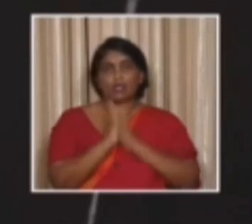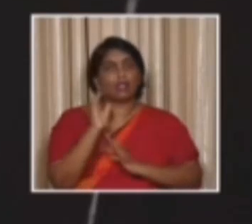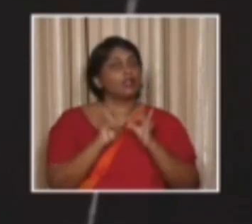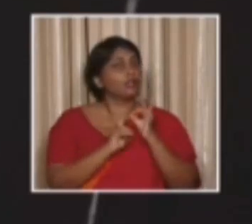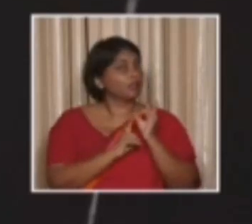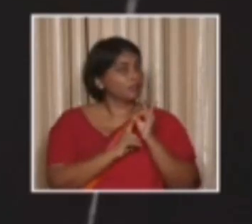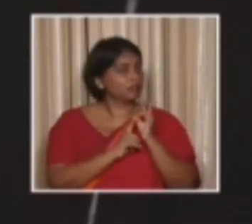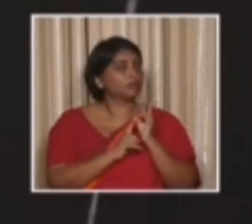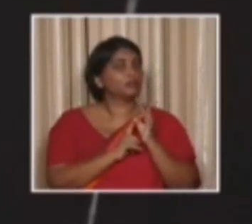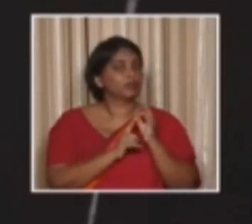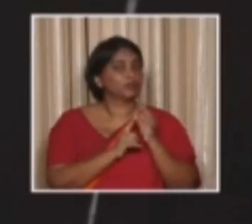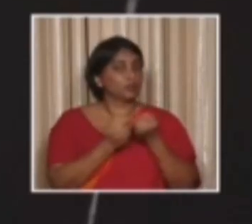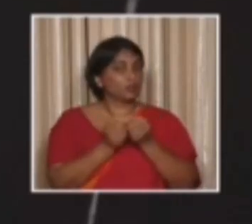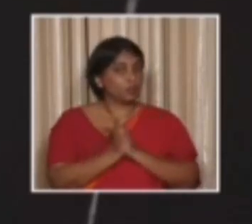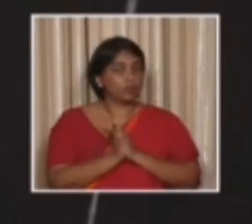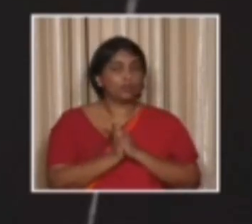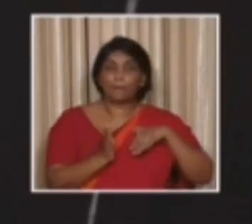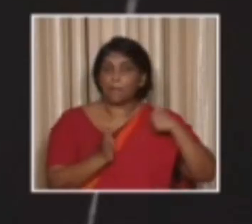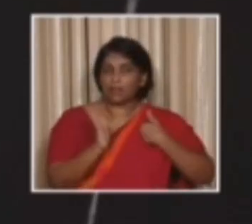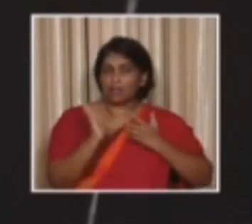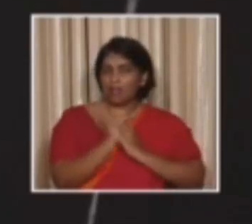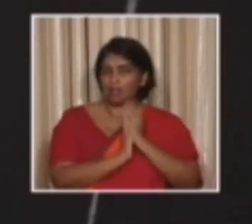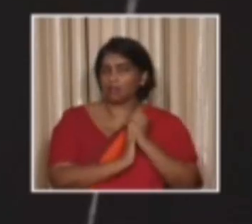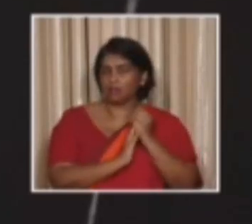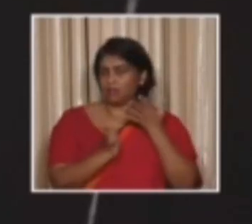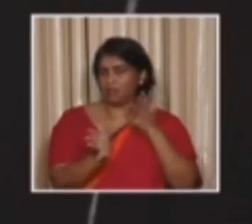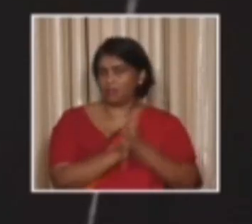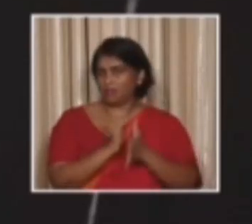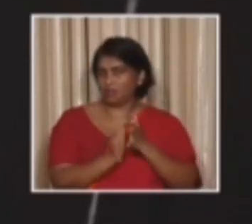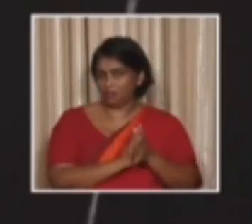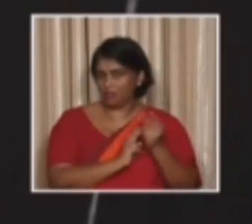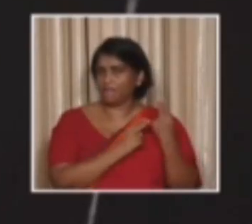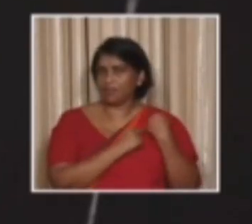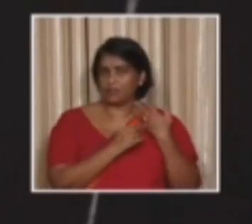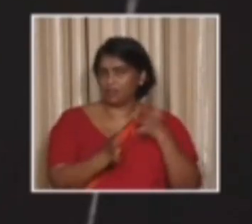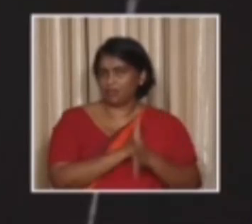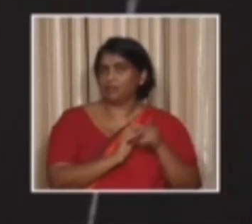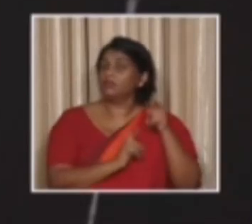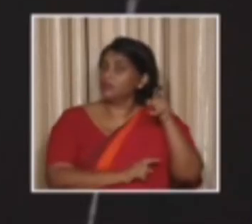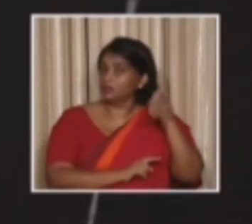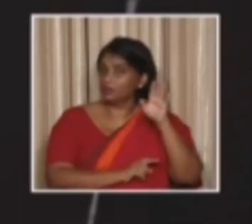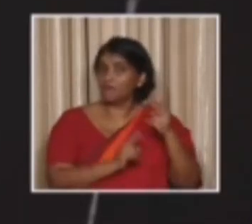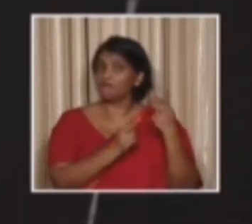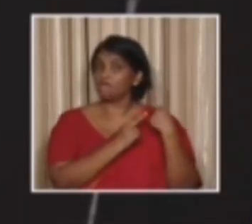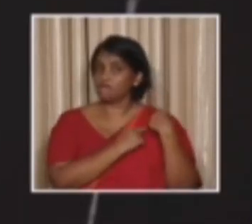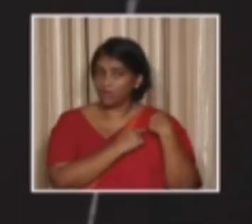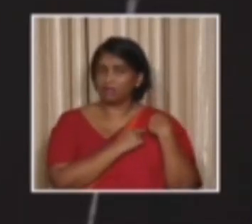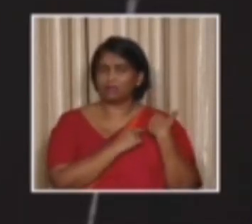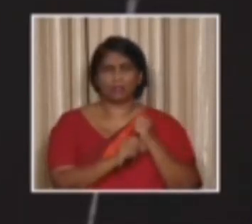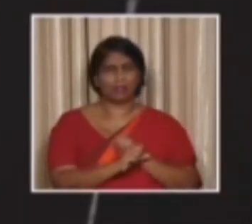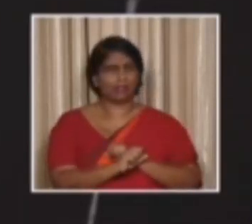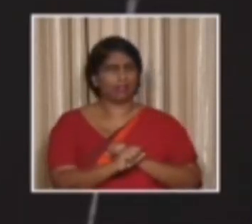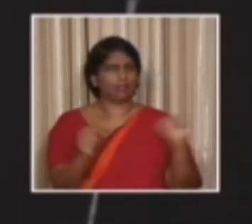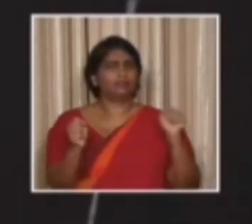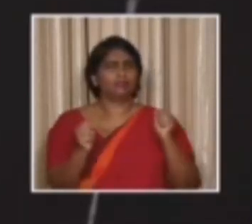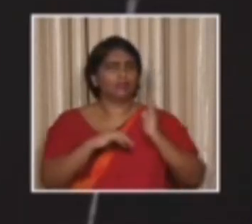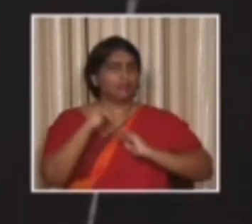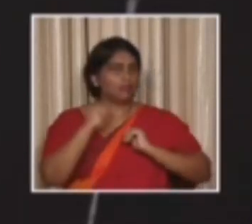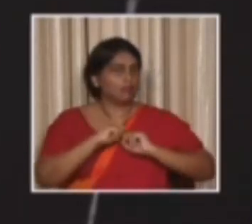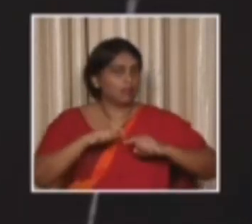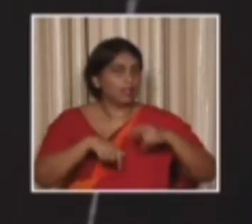முக்கிய சிகிச்சைகள் தற்போது இடைநிறுத்தப்பட்டுள்ளன. நாட்டில் உள்ள பெரும்பாலான வைத்தியசாலைகளில் உயிர்காக்கும் மருந்து